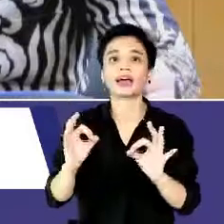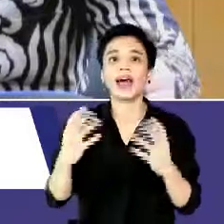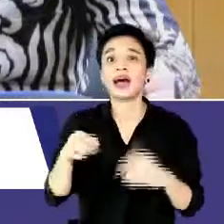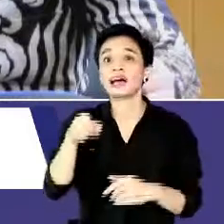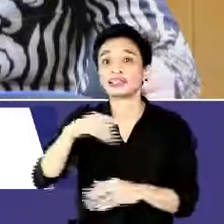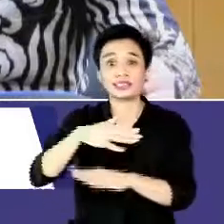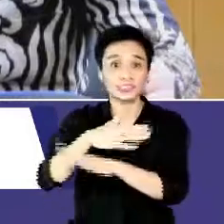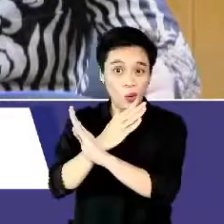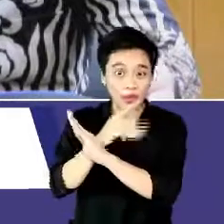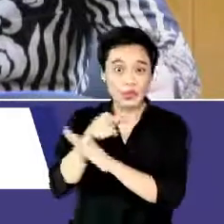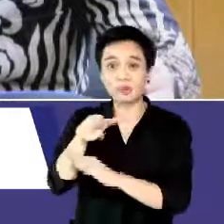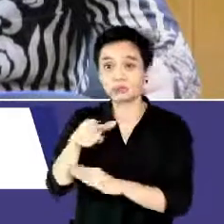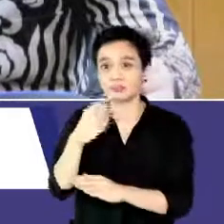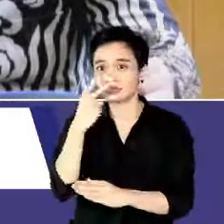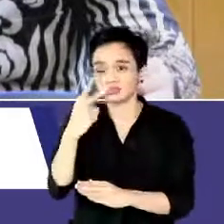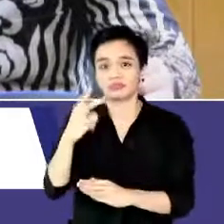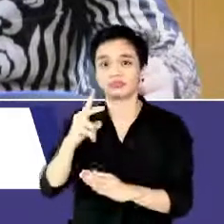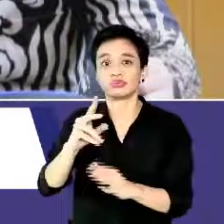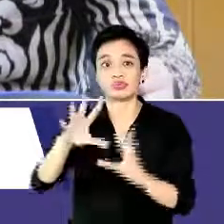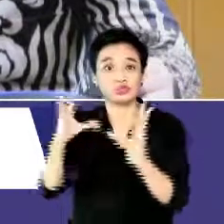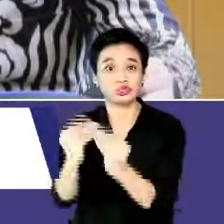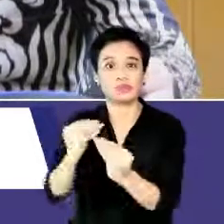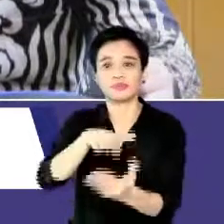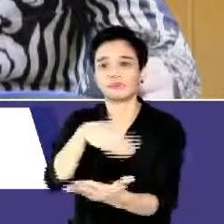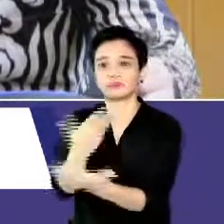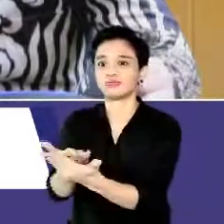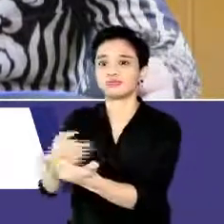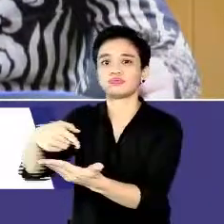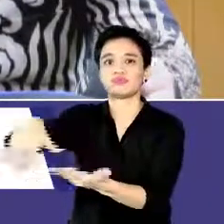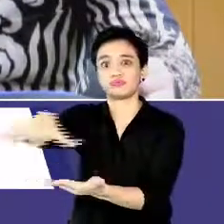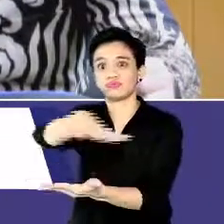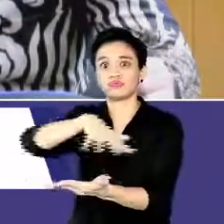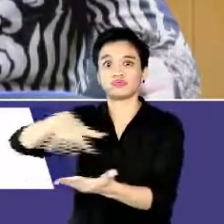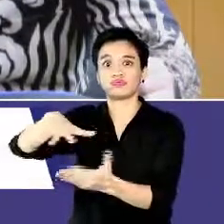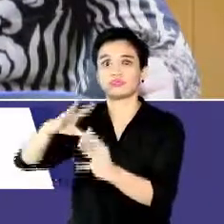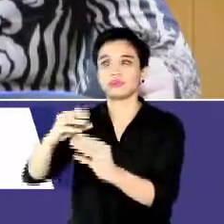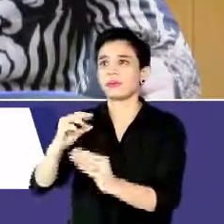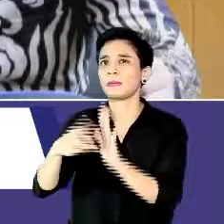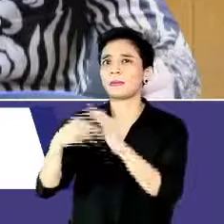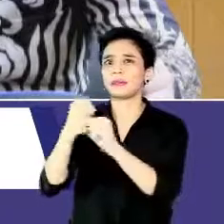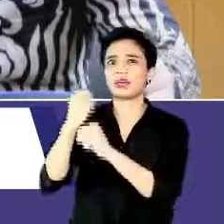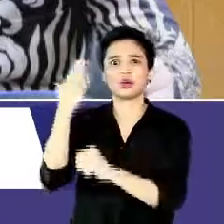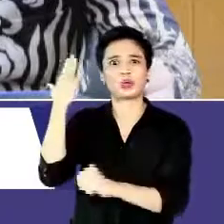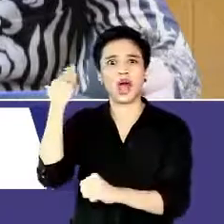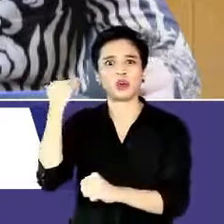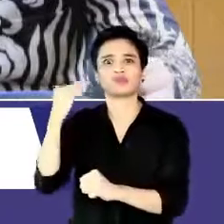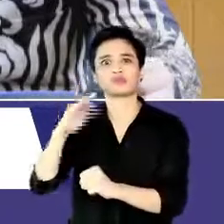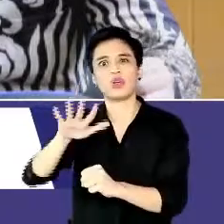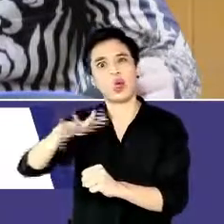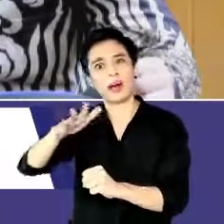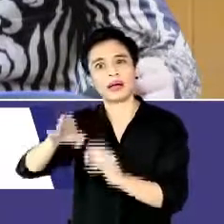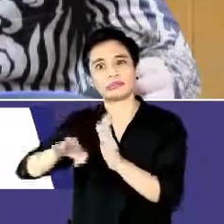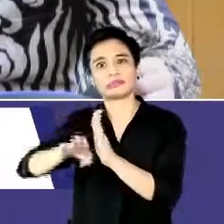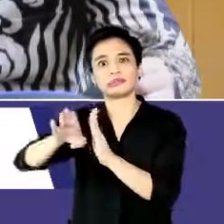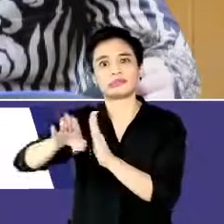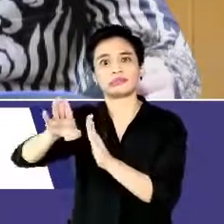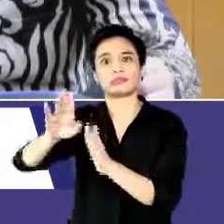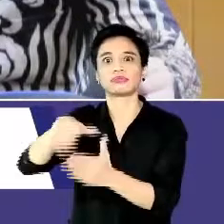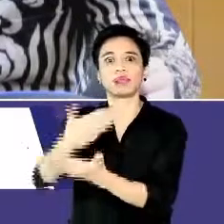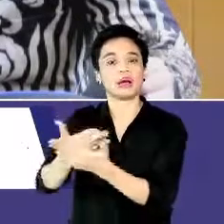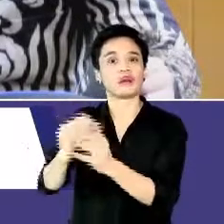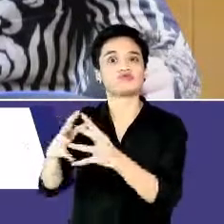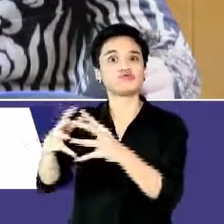kasus aktif di Jawa Timur ini kan kasus kematian secara keseluruhan di Jawa Timur ini Pekan lalu masih cenderung meningkat ini